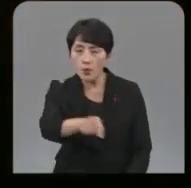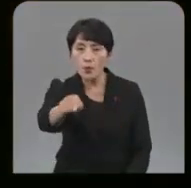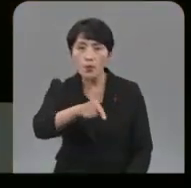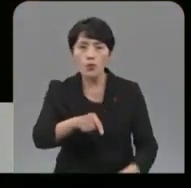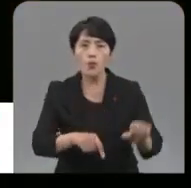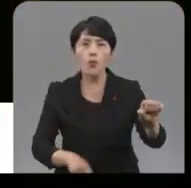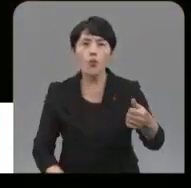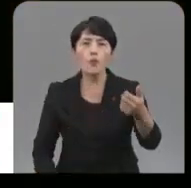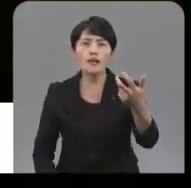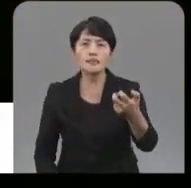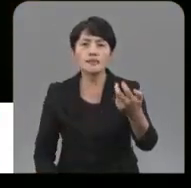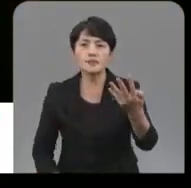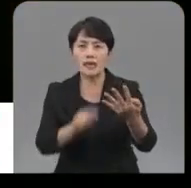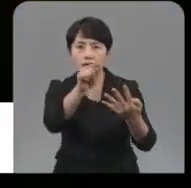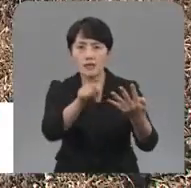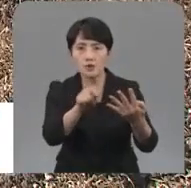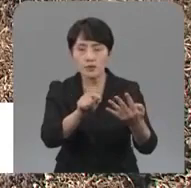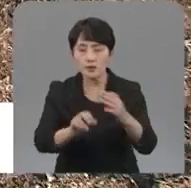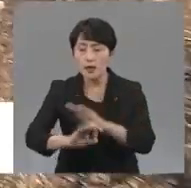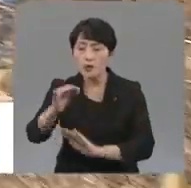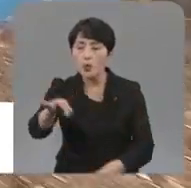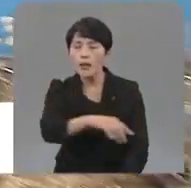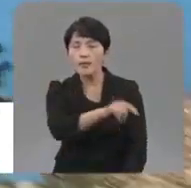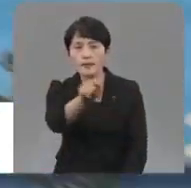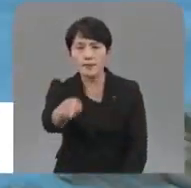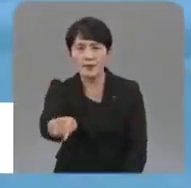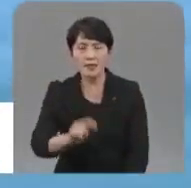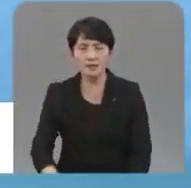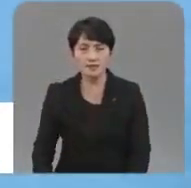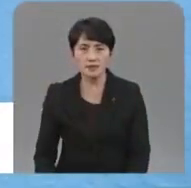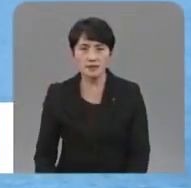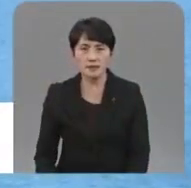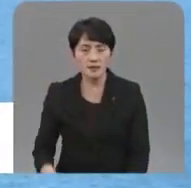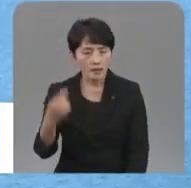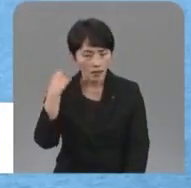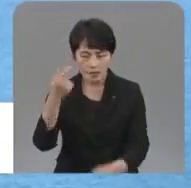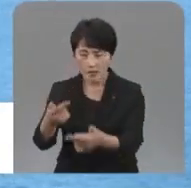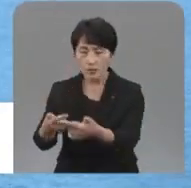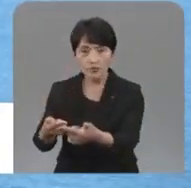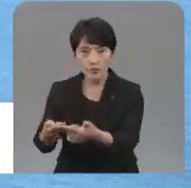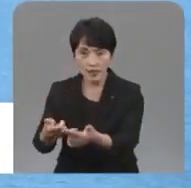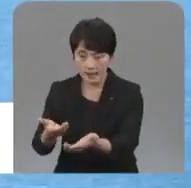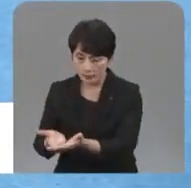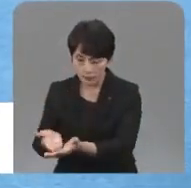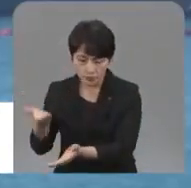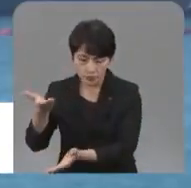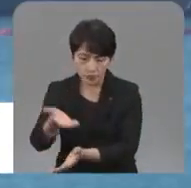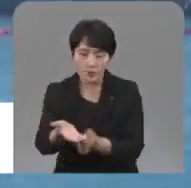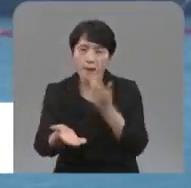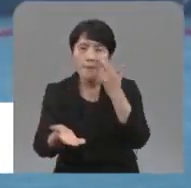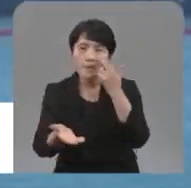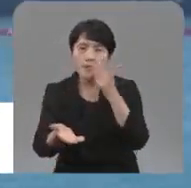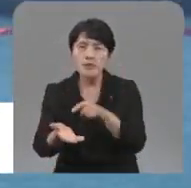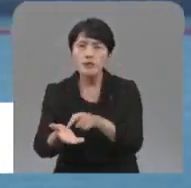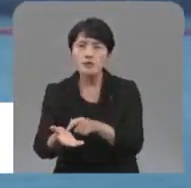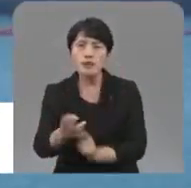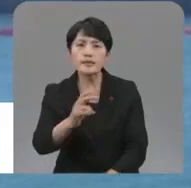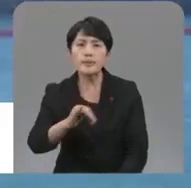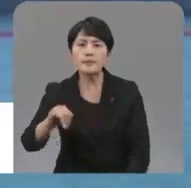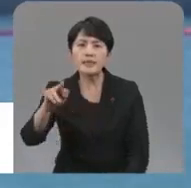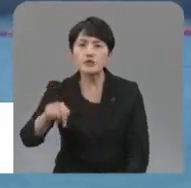570 km avant de tomber dans la mer de l'Est c'est une distance pouvant atteindre le sous-marin nucléaire d'attaque américain USS